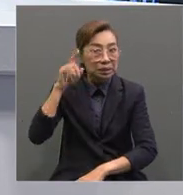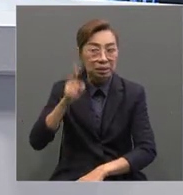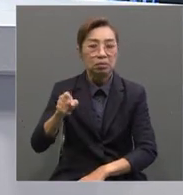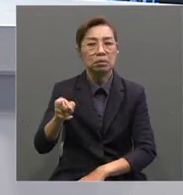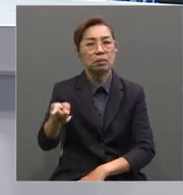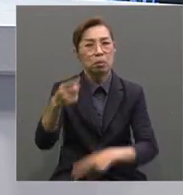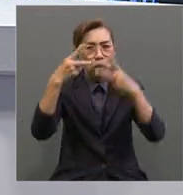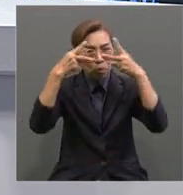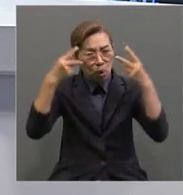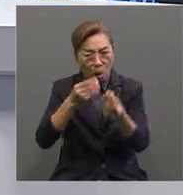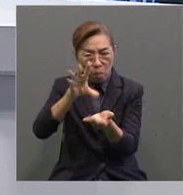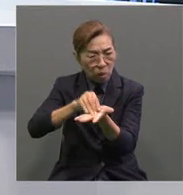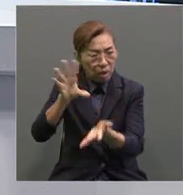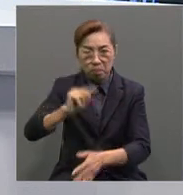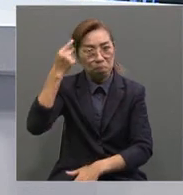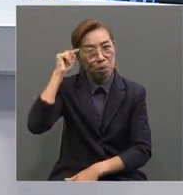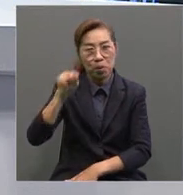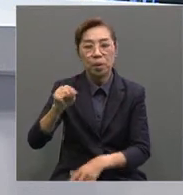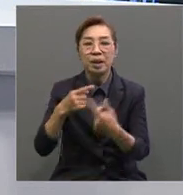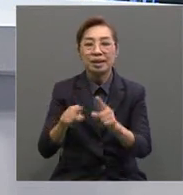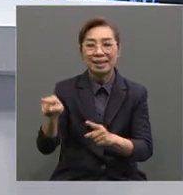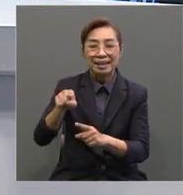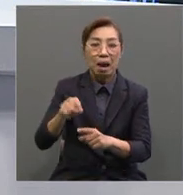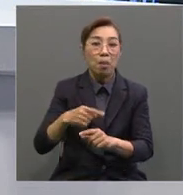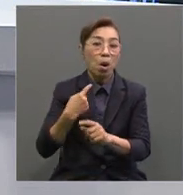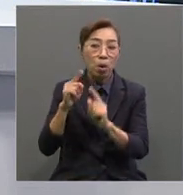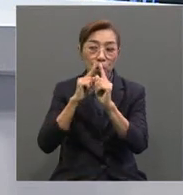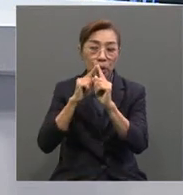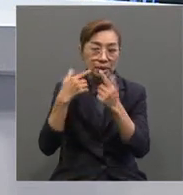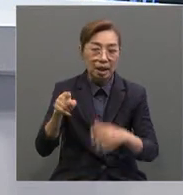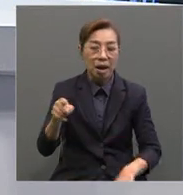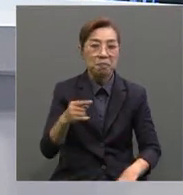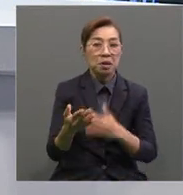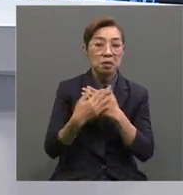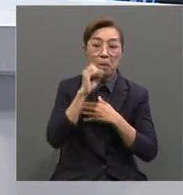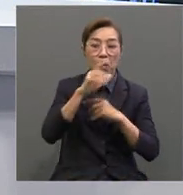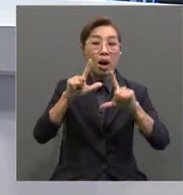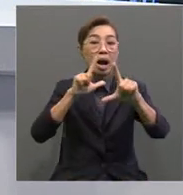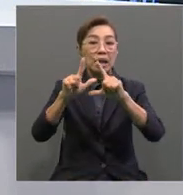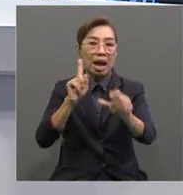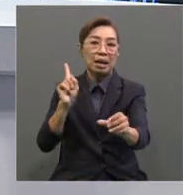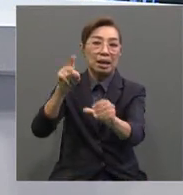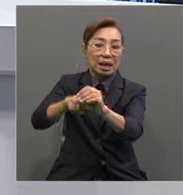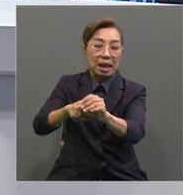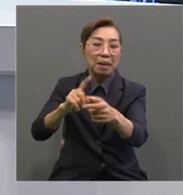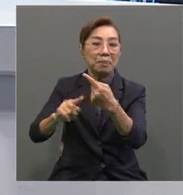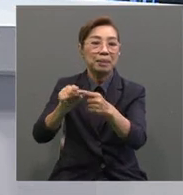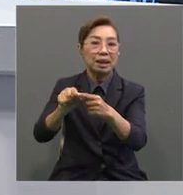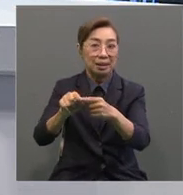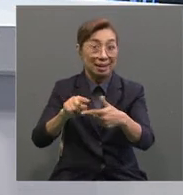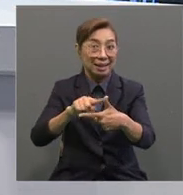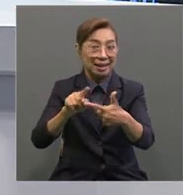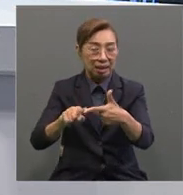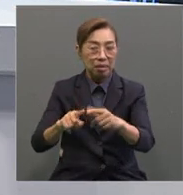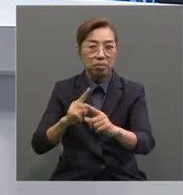ว่าไปเอามาจากไหนเหมือนกันนะเสร็จแล้วเาก็จะบอกเราค่ะบอกว่าให้แอดนคเพิ่มเพื่อนใน LINEอ๋อแอด Lineใช่ค่ะเอามาเป็นสเต็ปเลยนะคะแล้ว